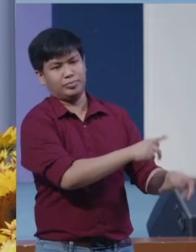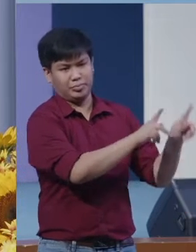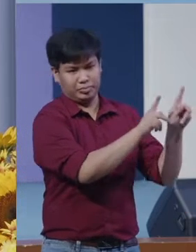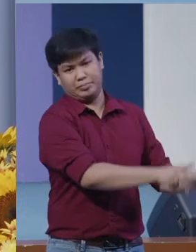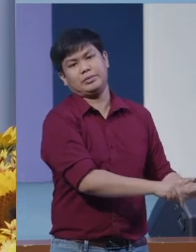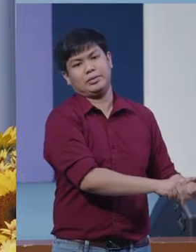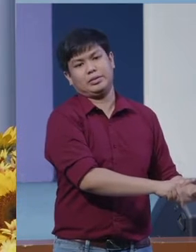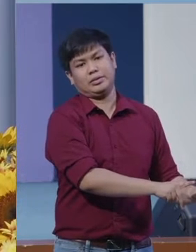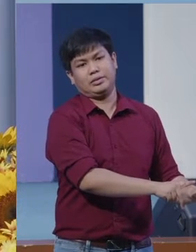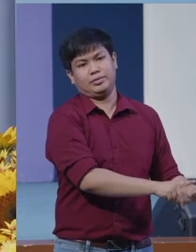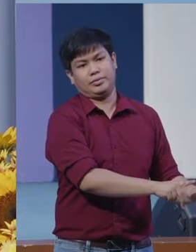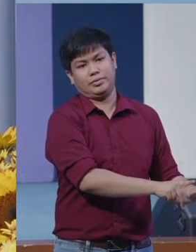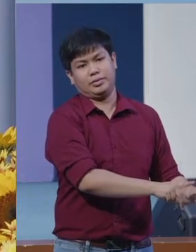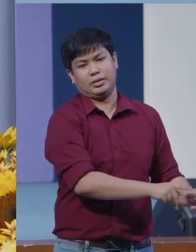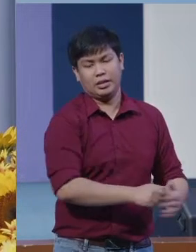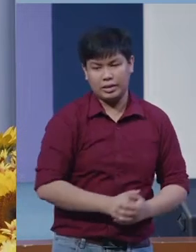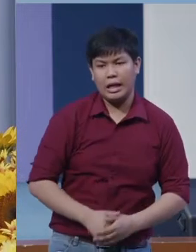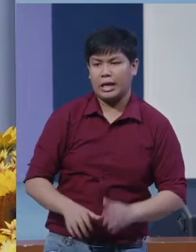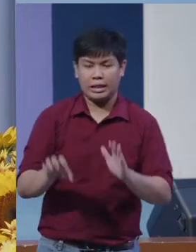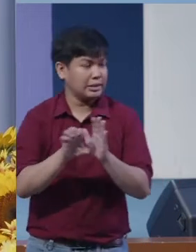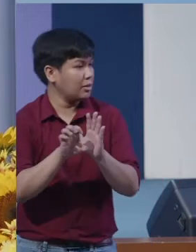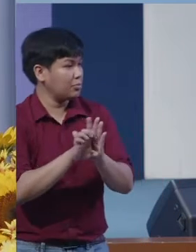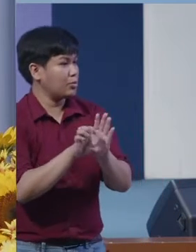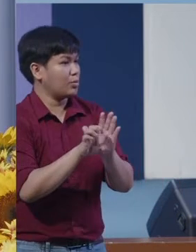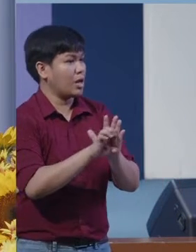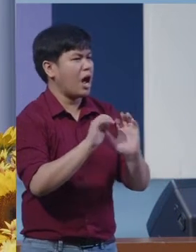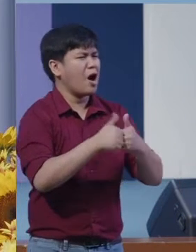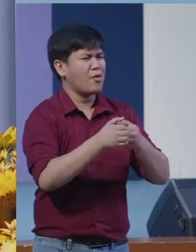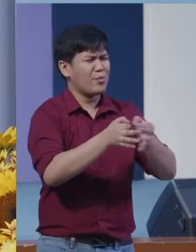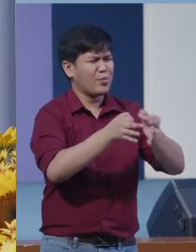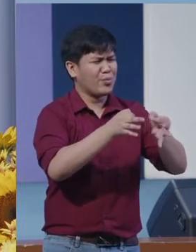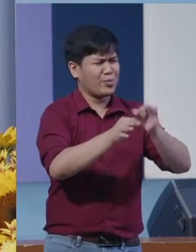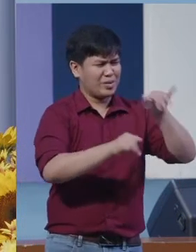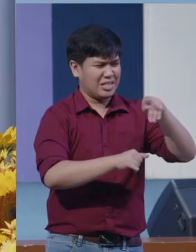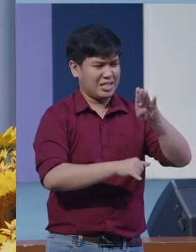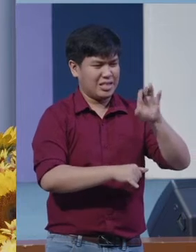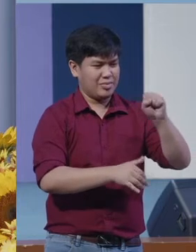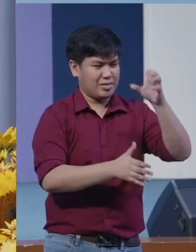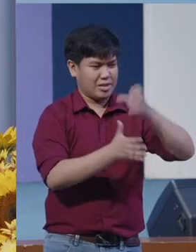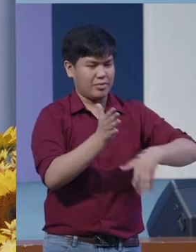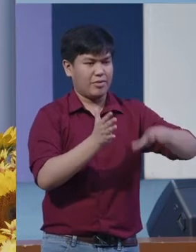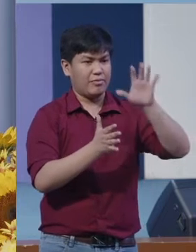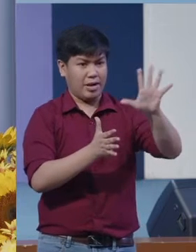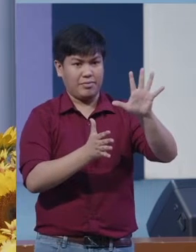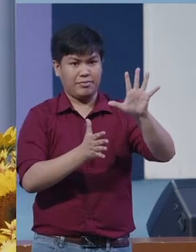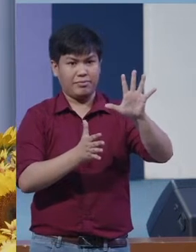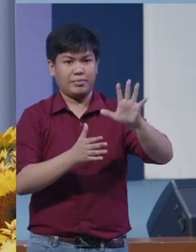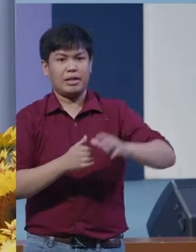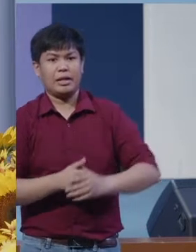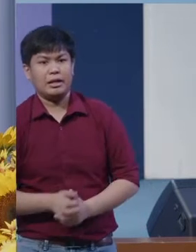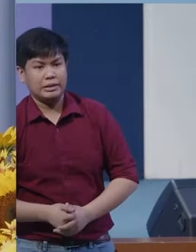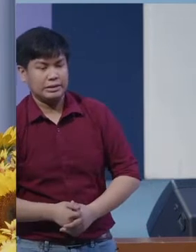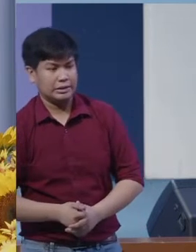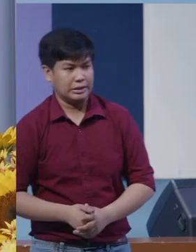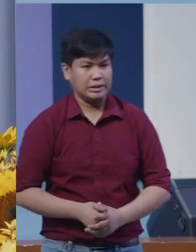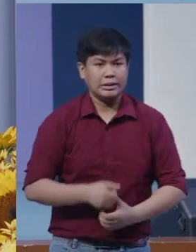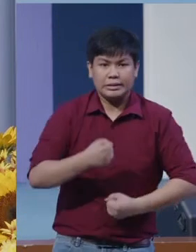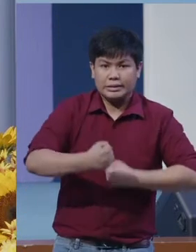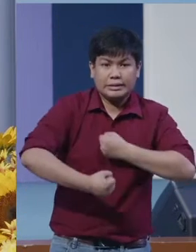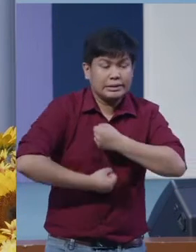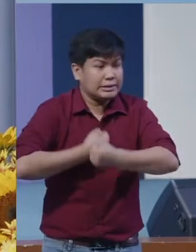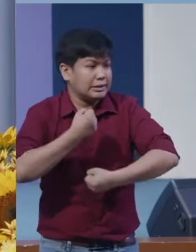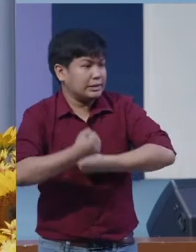another. No? Tingnan muna natin ang konteksto ng James 5:9. At ang konteksto nito ay pagdurusa dahil